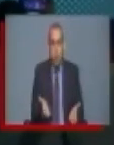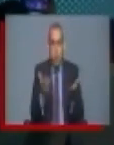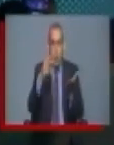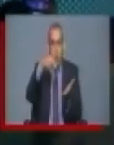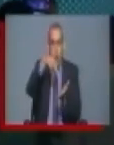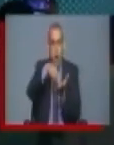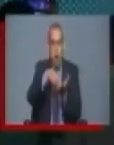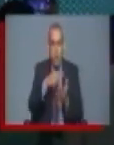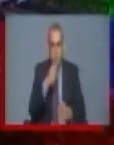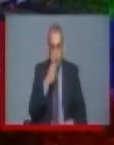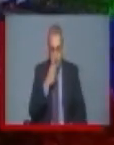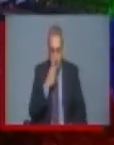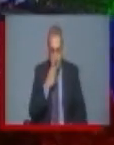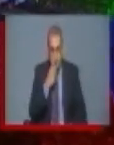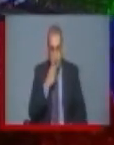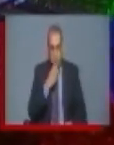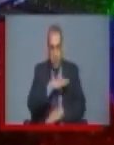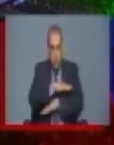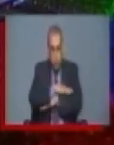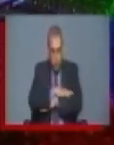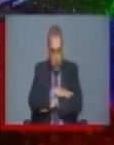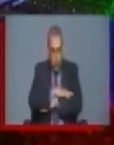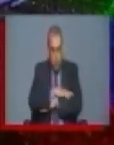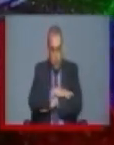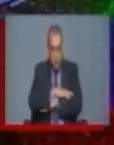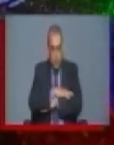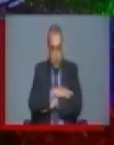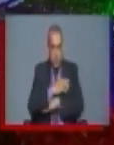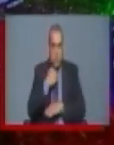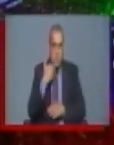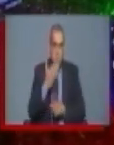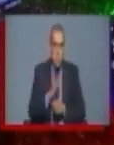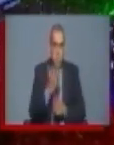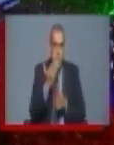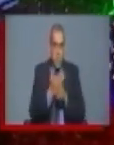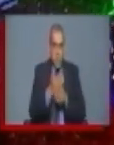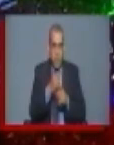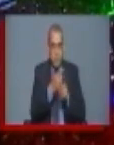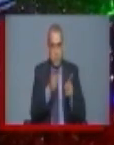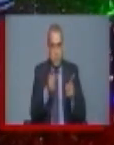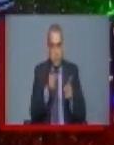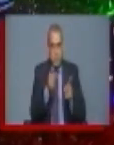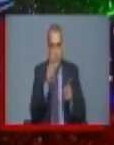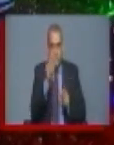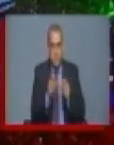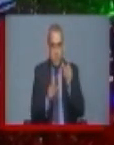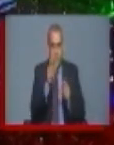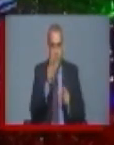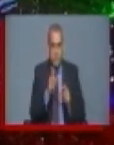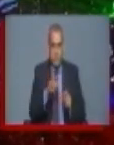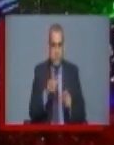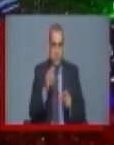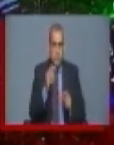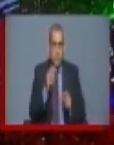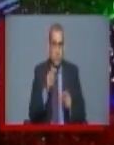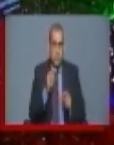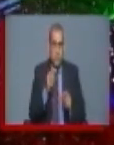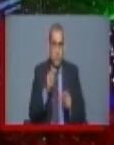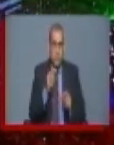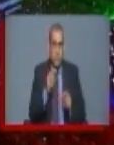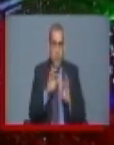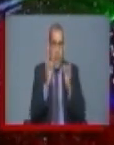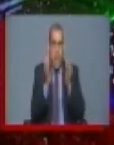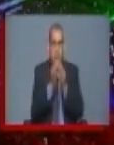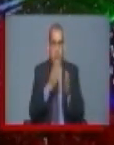العالمي النائم والذي يتغاضى عن الجرم الفظيع اللي حاصل ضد الشعب الفلسطيني في